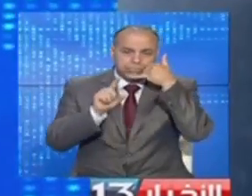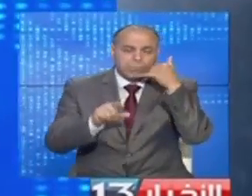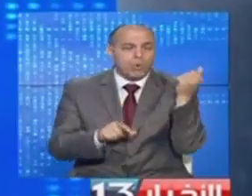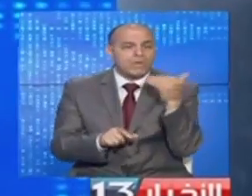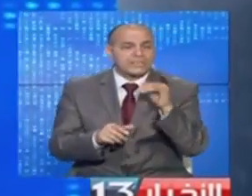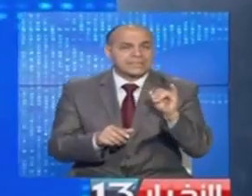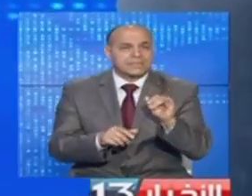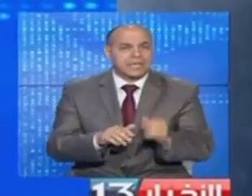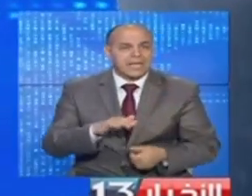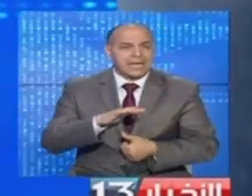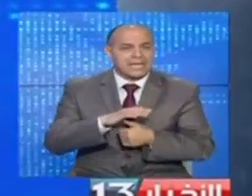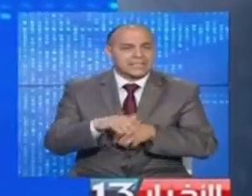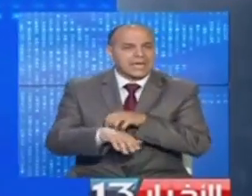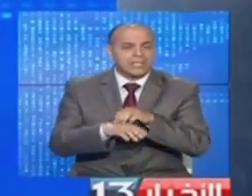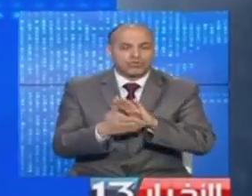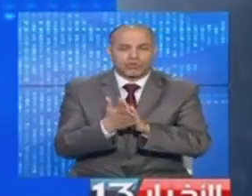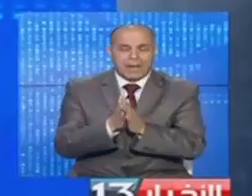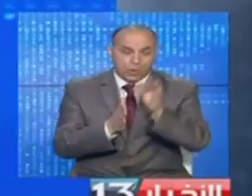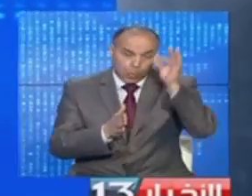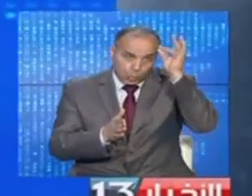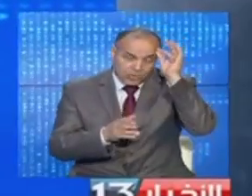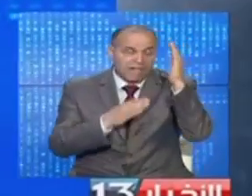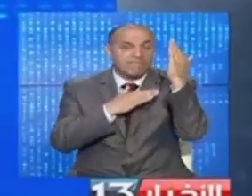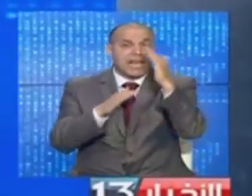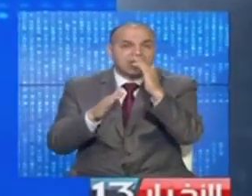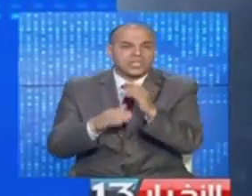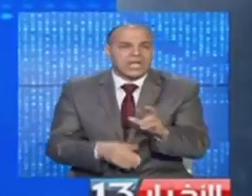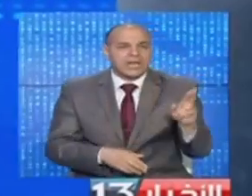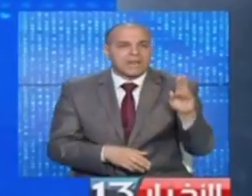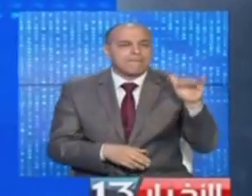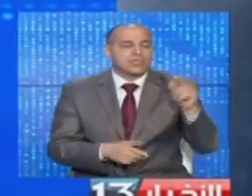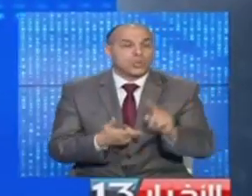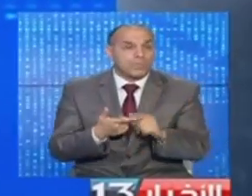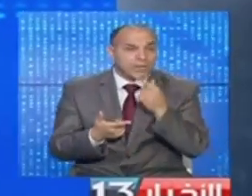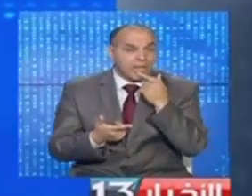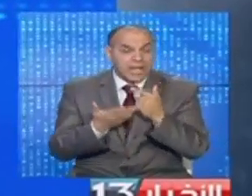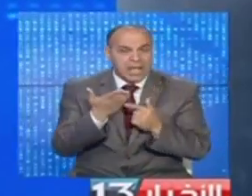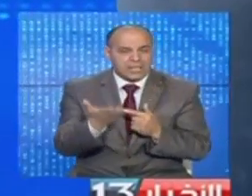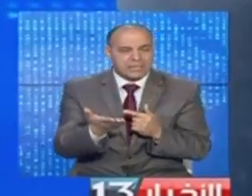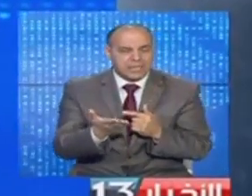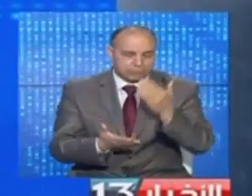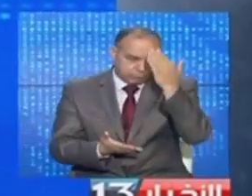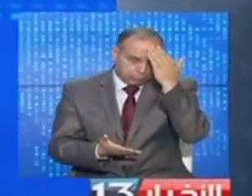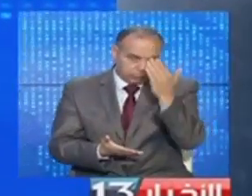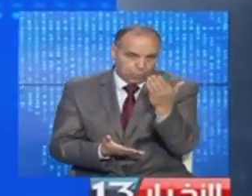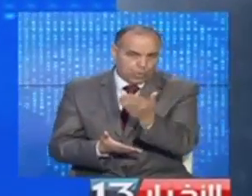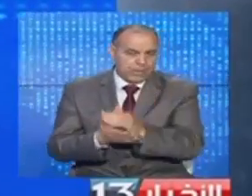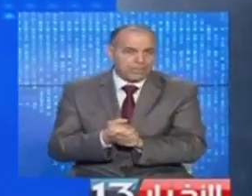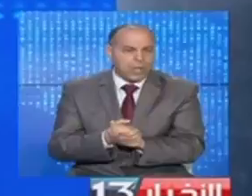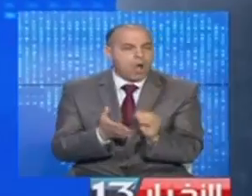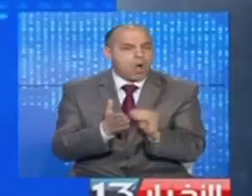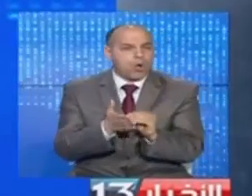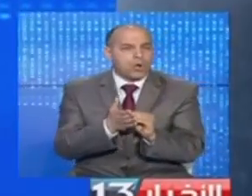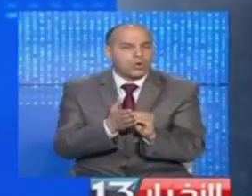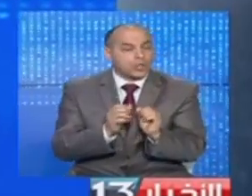مباشرة رئيس رابطة جمعيات التونسيين بالخارج رضا المشرقي. سيد المشرقي، أهلا بك، وإضافة